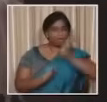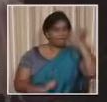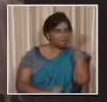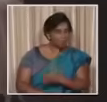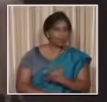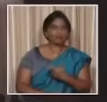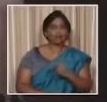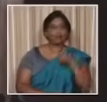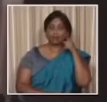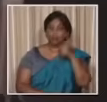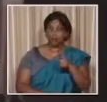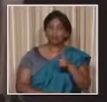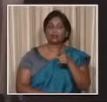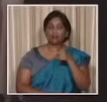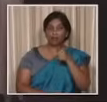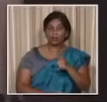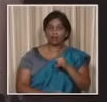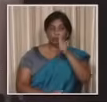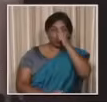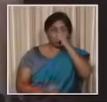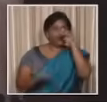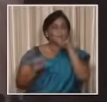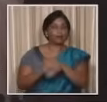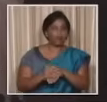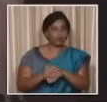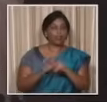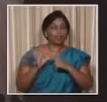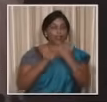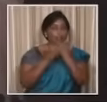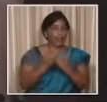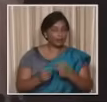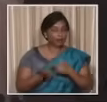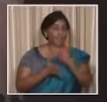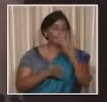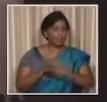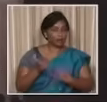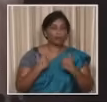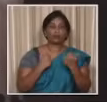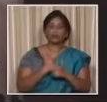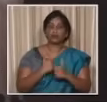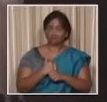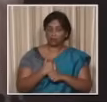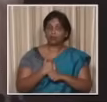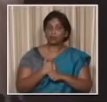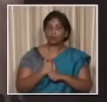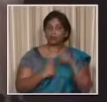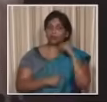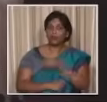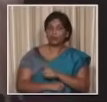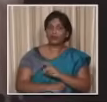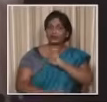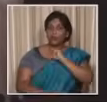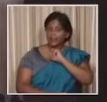ගහන්නට ව්‍යාජ අභ්‍යන්තර විගණන වාර්තාවක් සකස් කරලා තිබෙන්නේ මේ